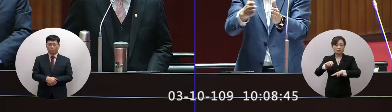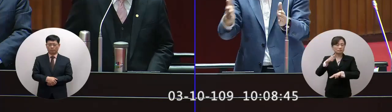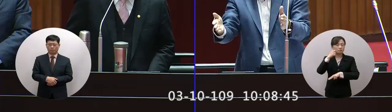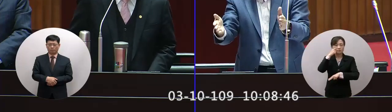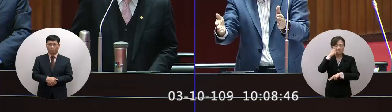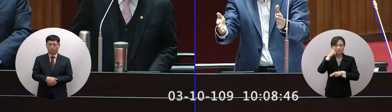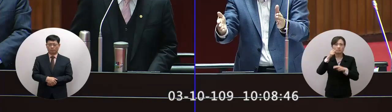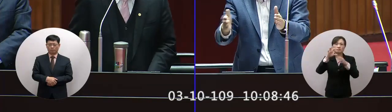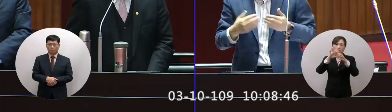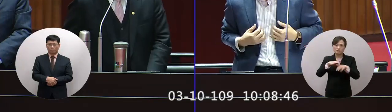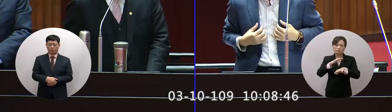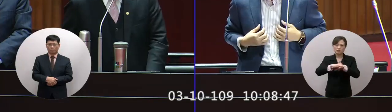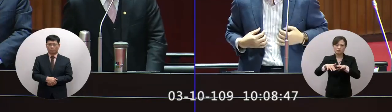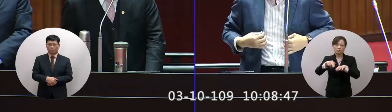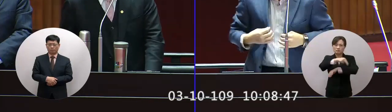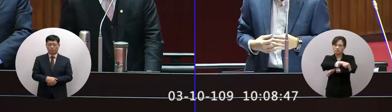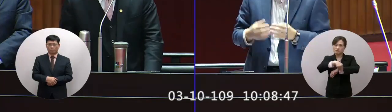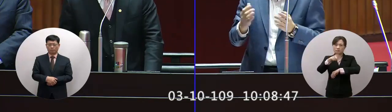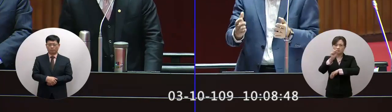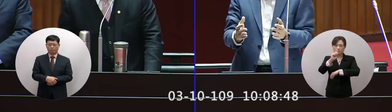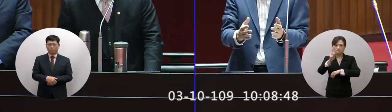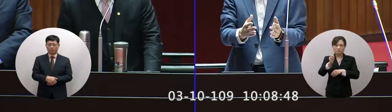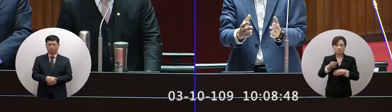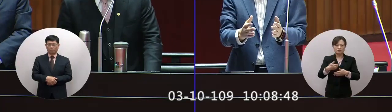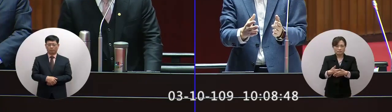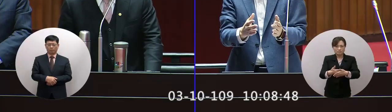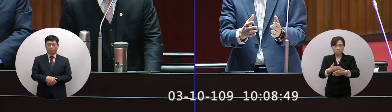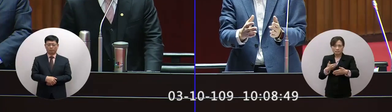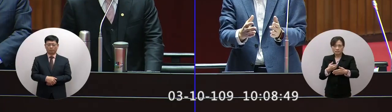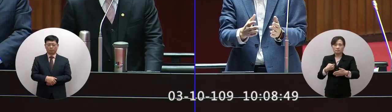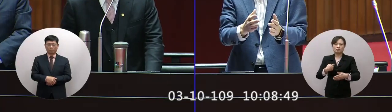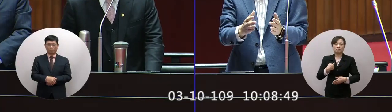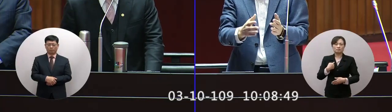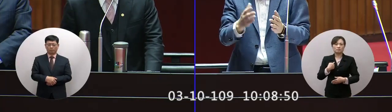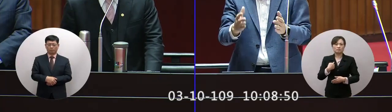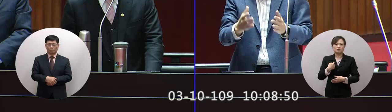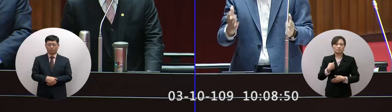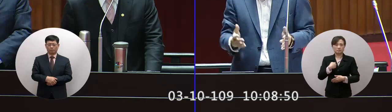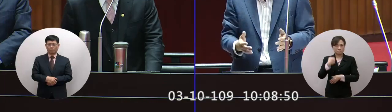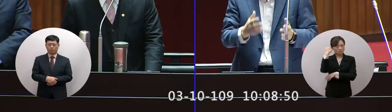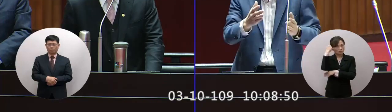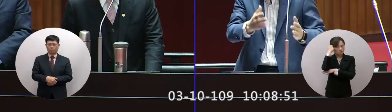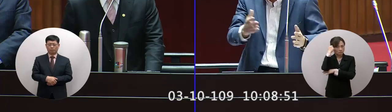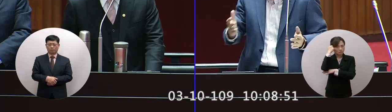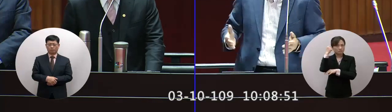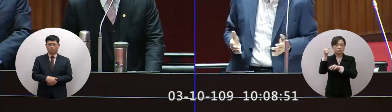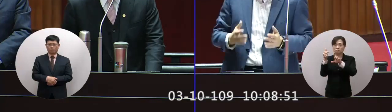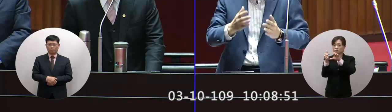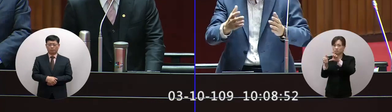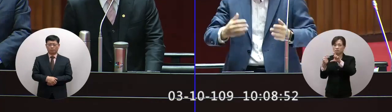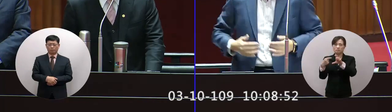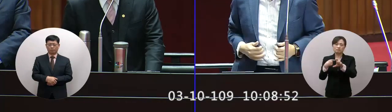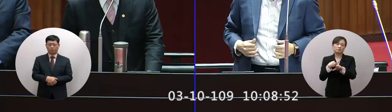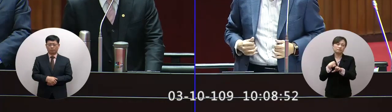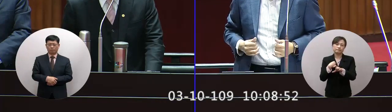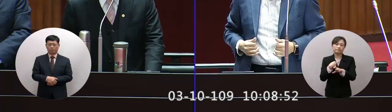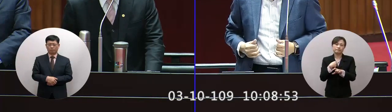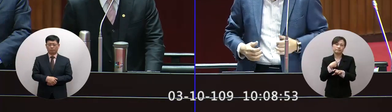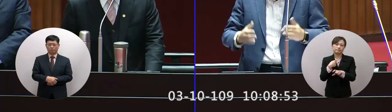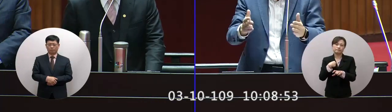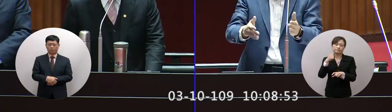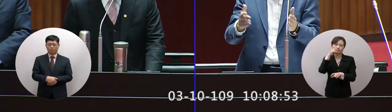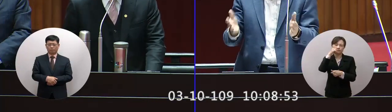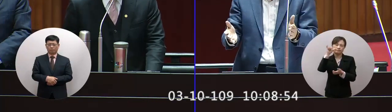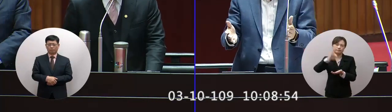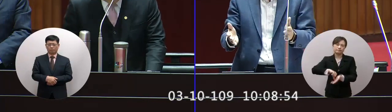一个退缩。就谁退缩呢？我住宅区我讲通俗一点，我就认命啊，我就认衰一点。